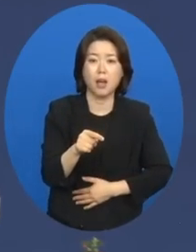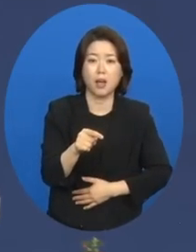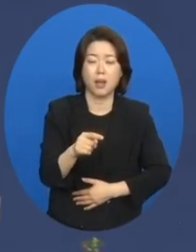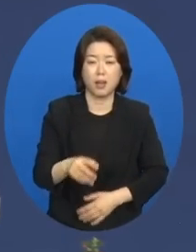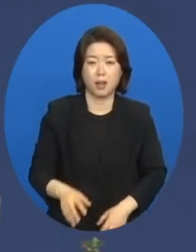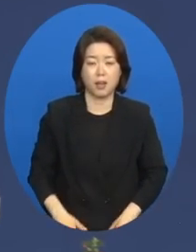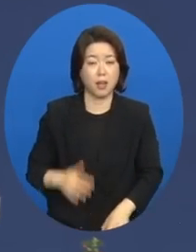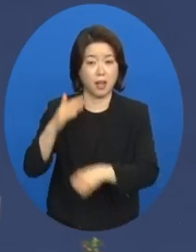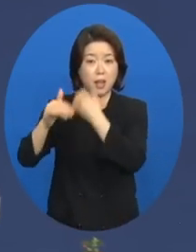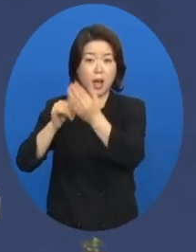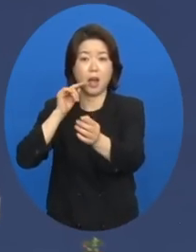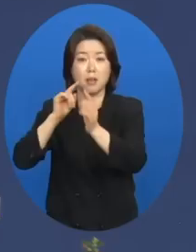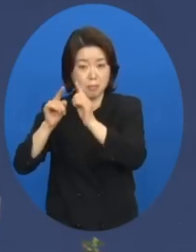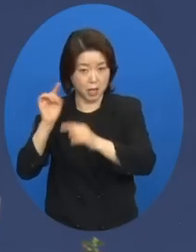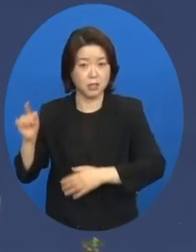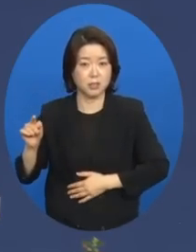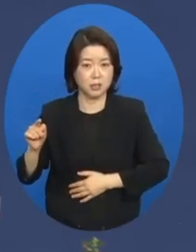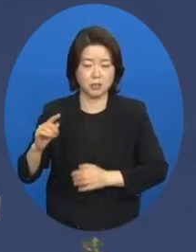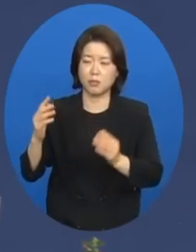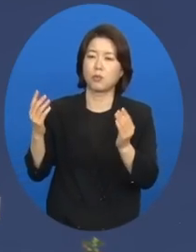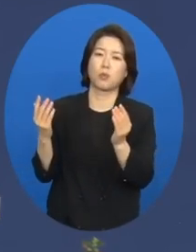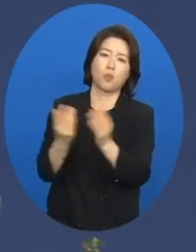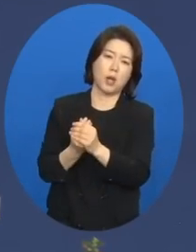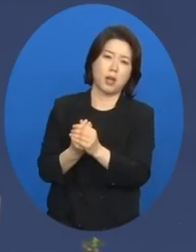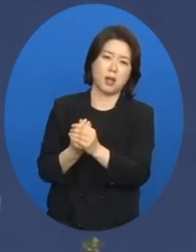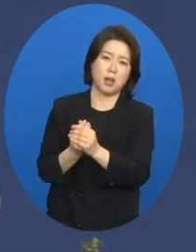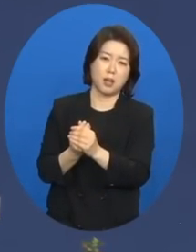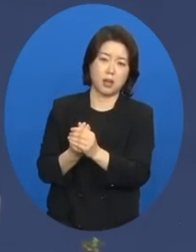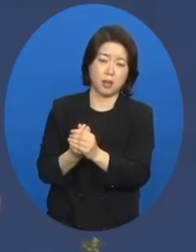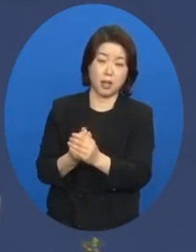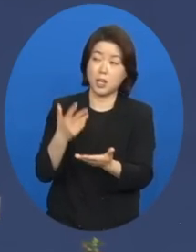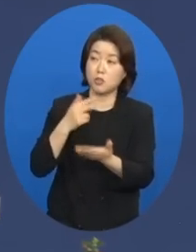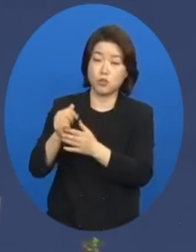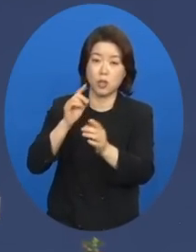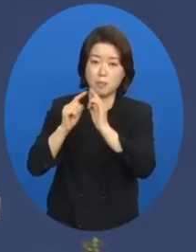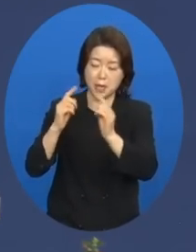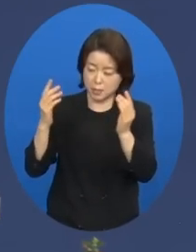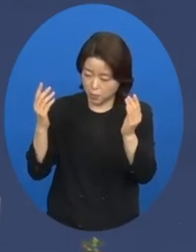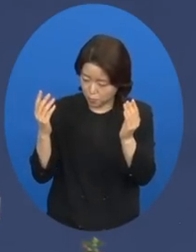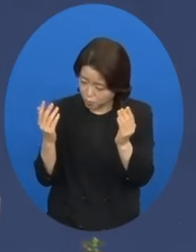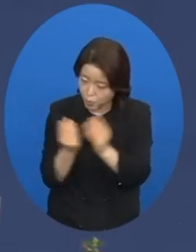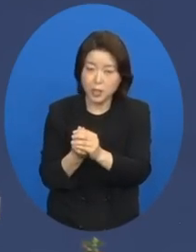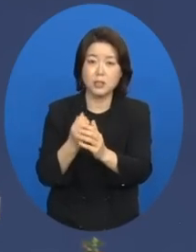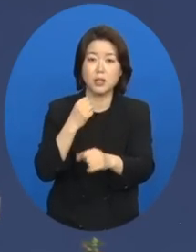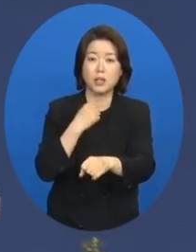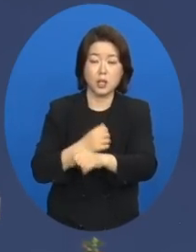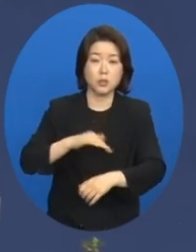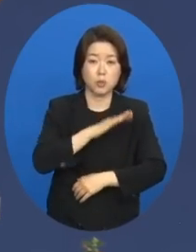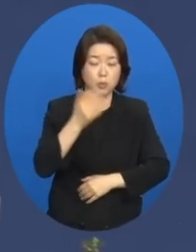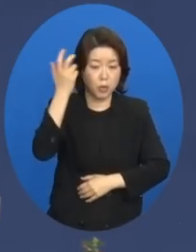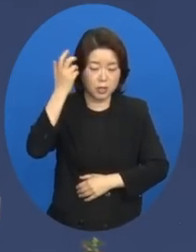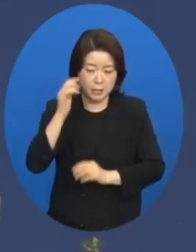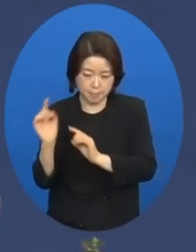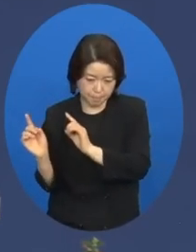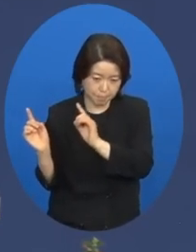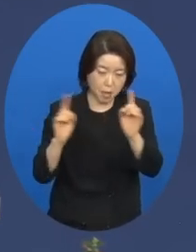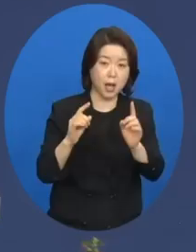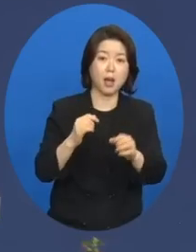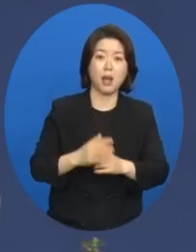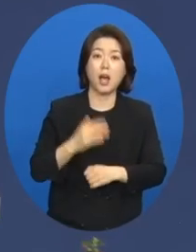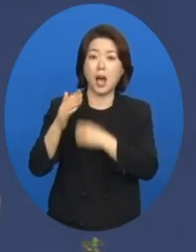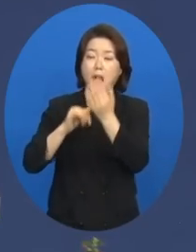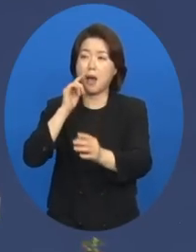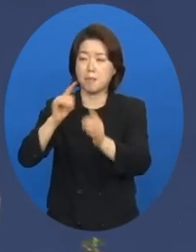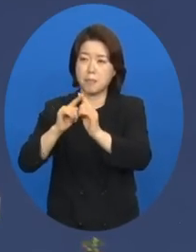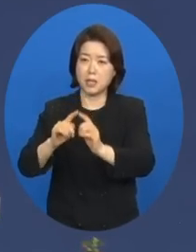말씀은 얼마나 완전한지, 주의 말씀은 완전하여 우리의 영혼을 소성케 하고 하는 이 말씀에